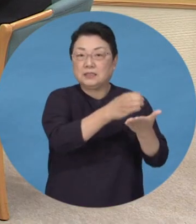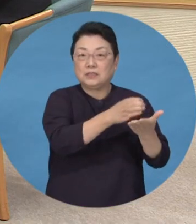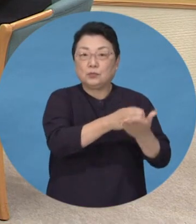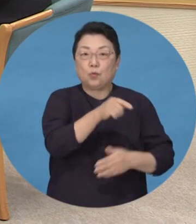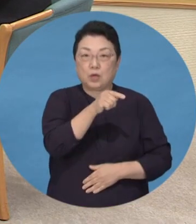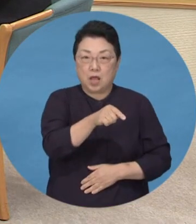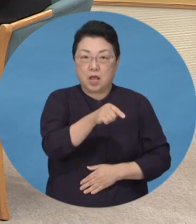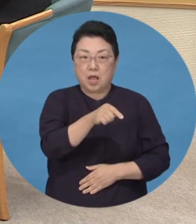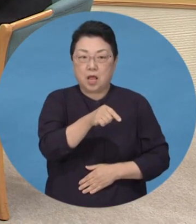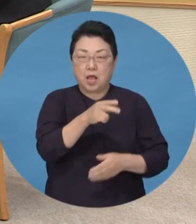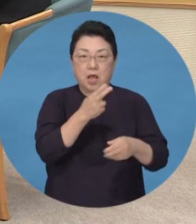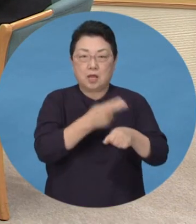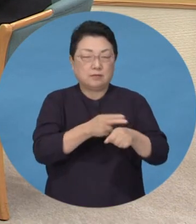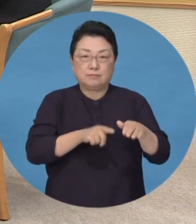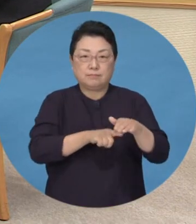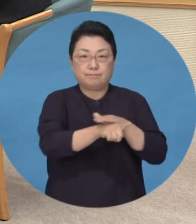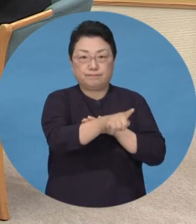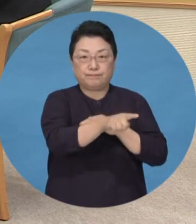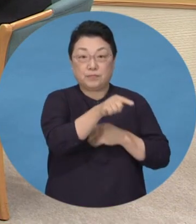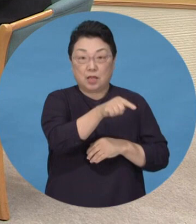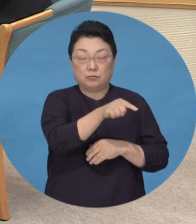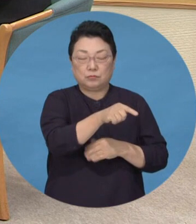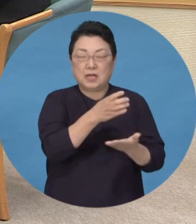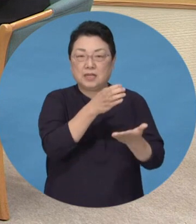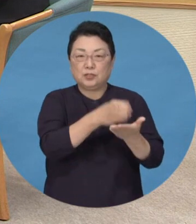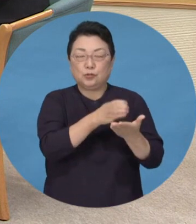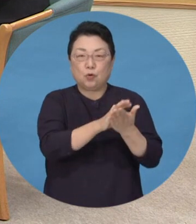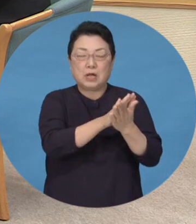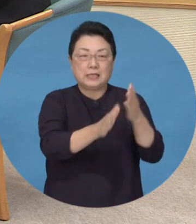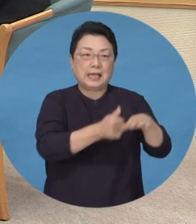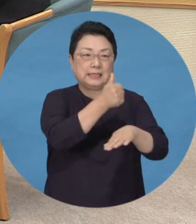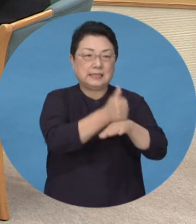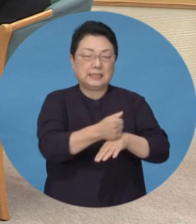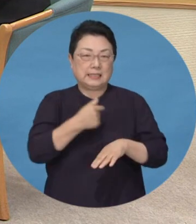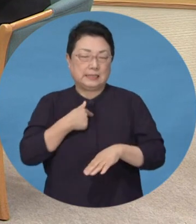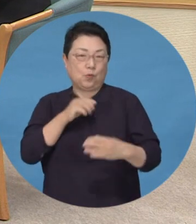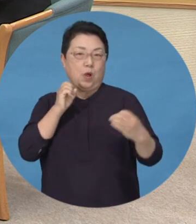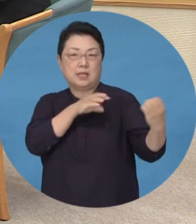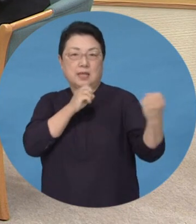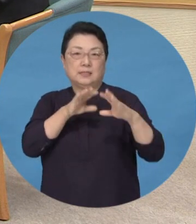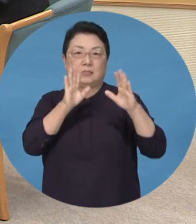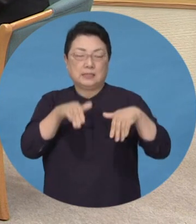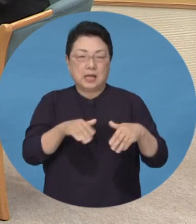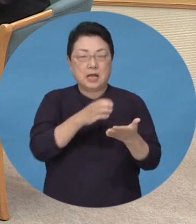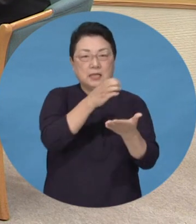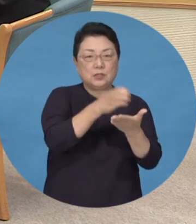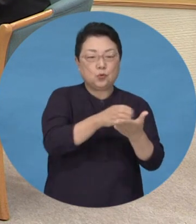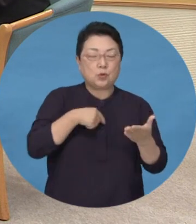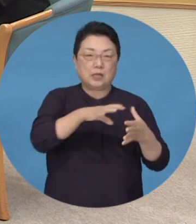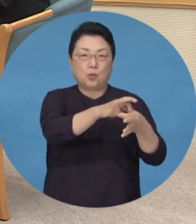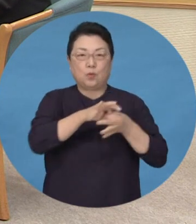ガスの先進地なんですけれどもa 静岡の知事ともお話をして静岡とも連携する中でそういう形をつくっていこう